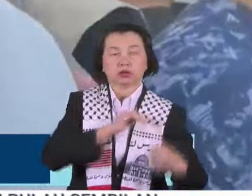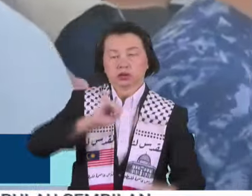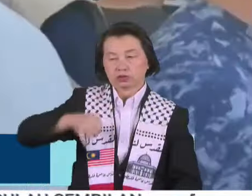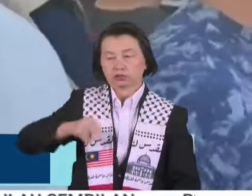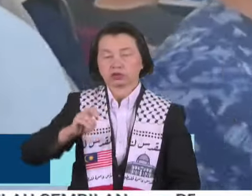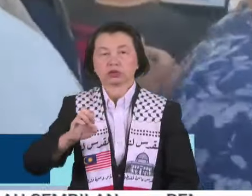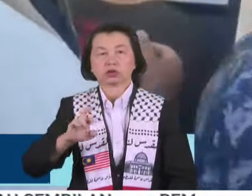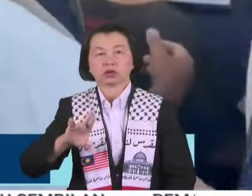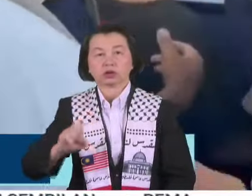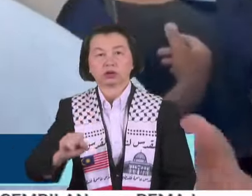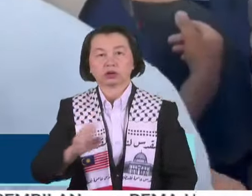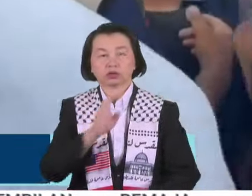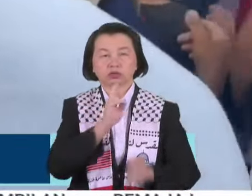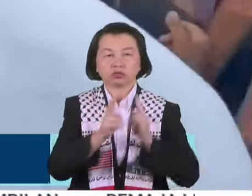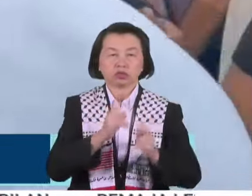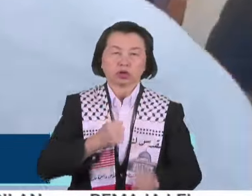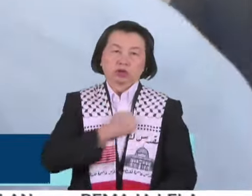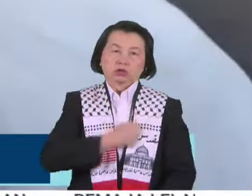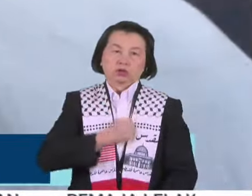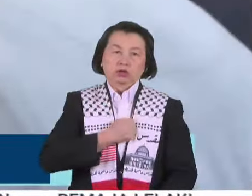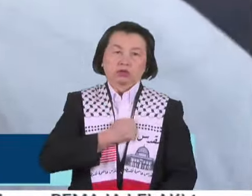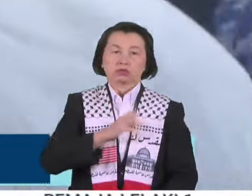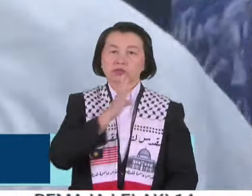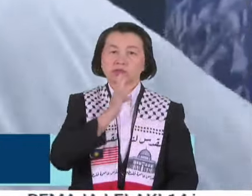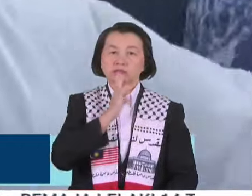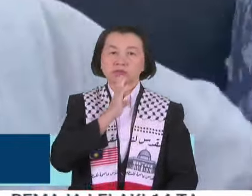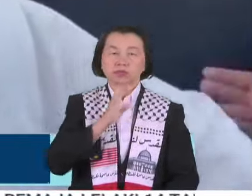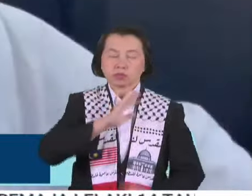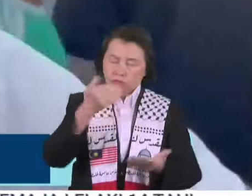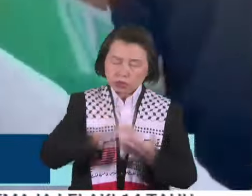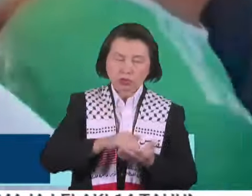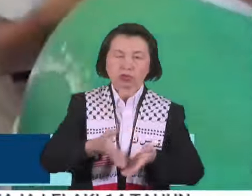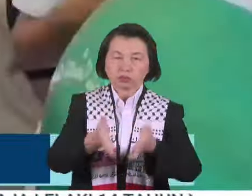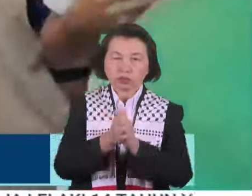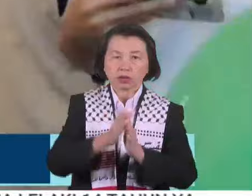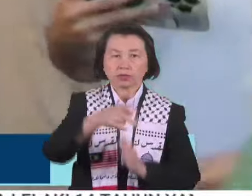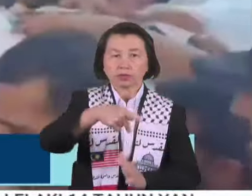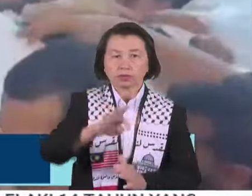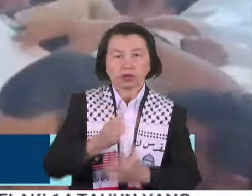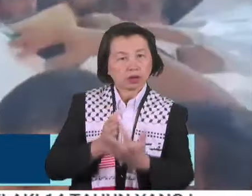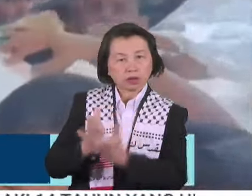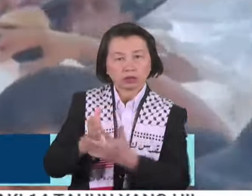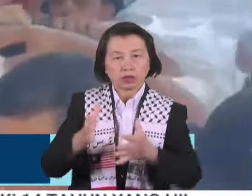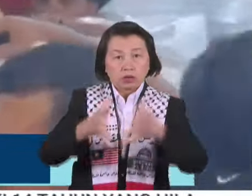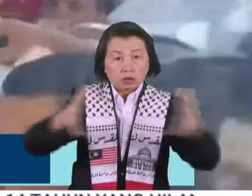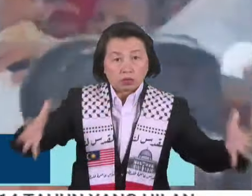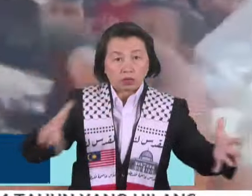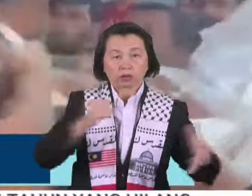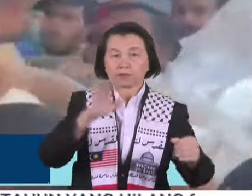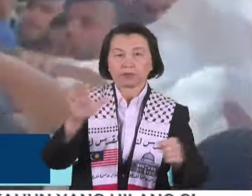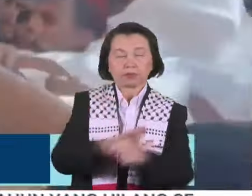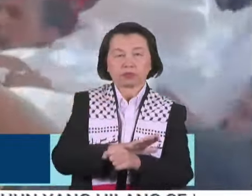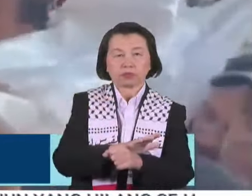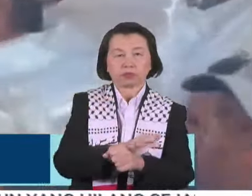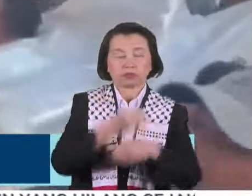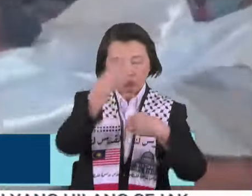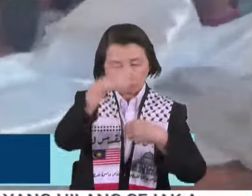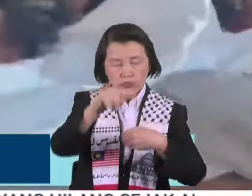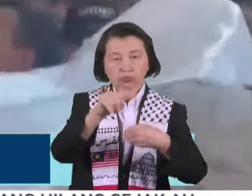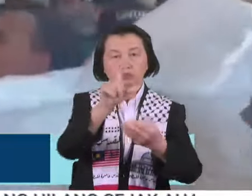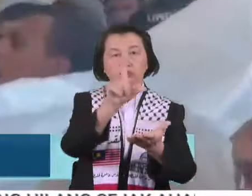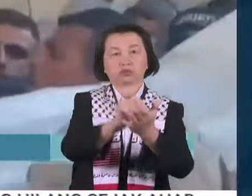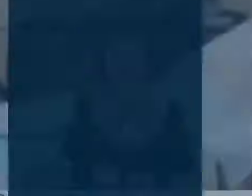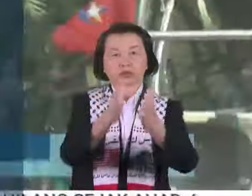Dujarric juga menyampaikan takziah dan menegaskan semula gesaan PBB untuk akses yang lebih luas dan penuh bagi wartawan.